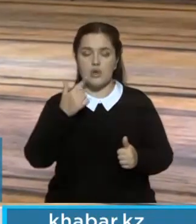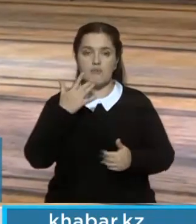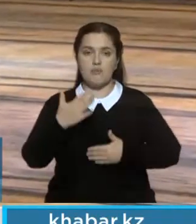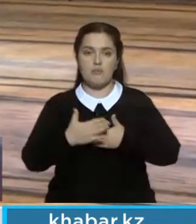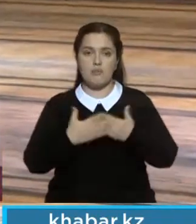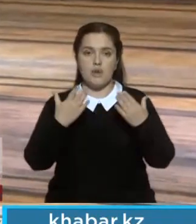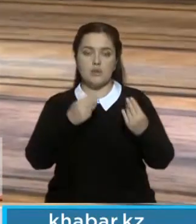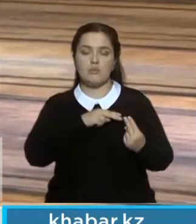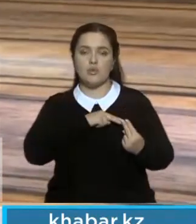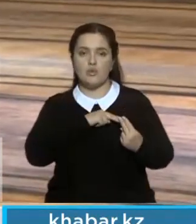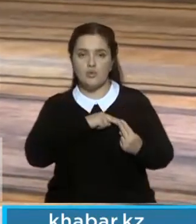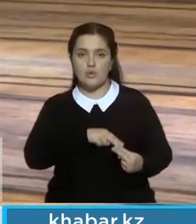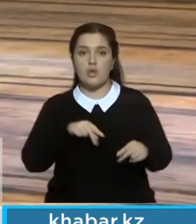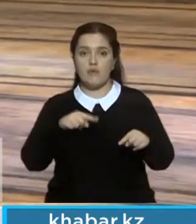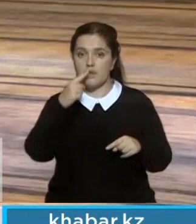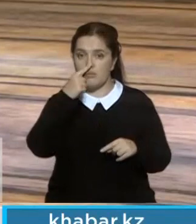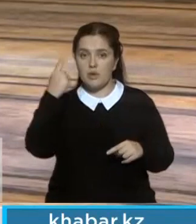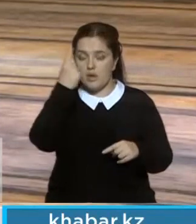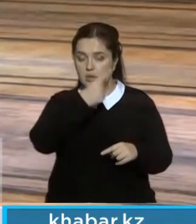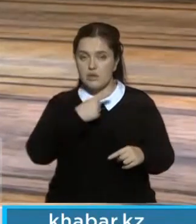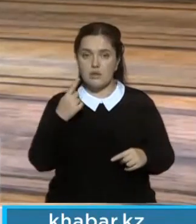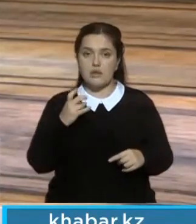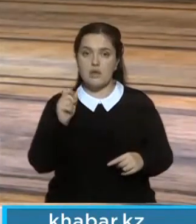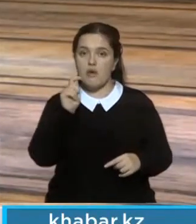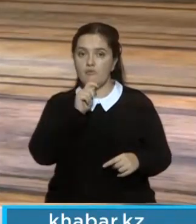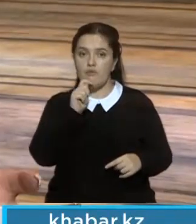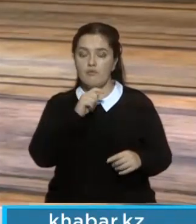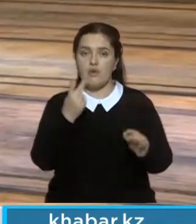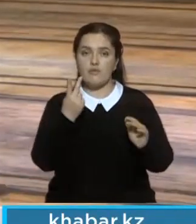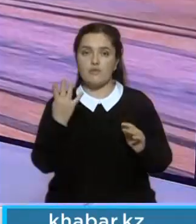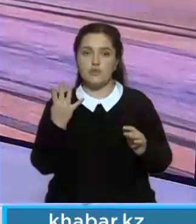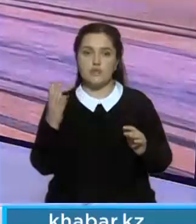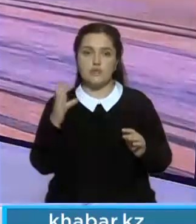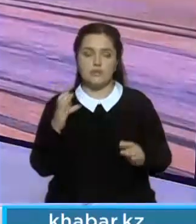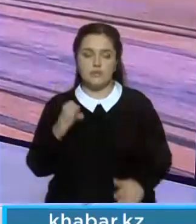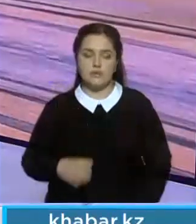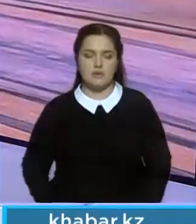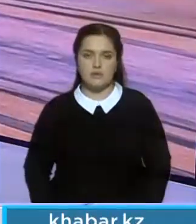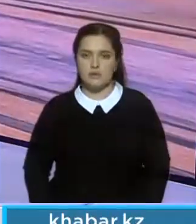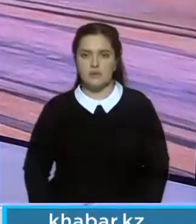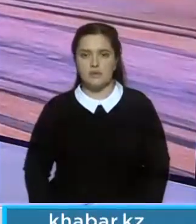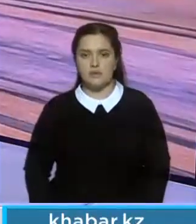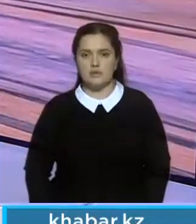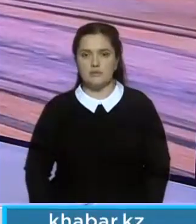Дня труда. В этом году праздник выпал на воскресенье 24 сентября.